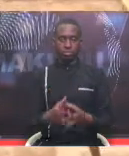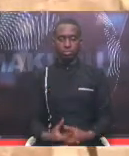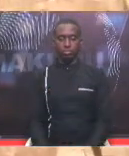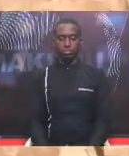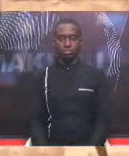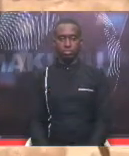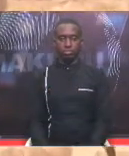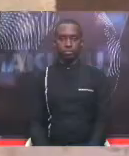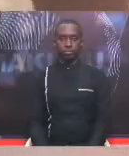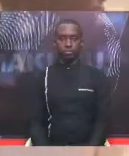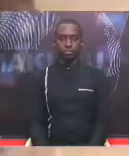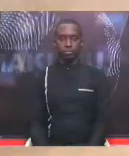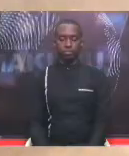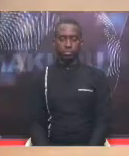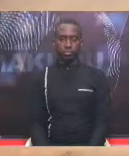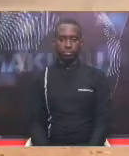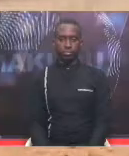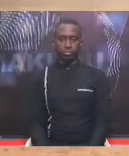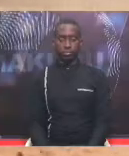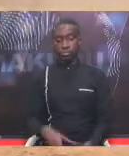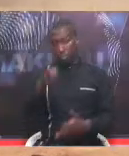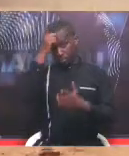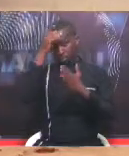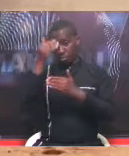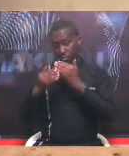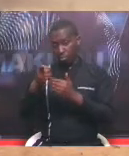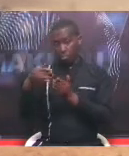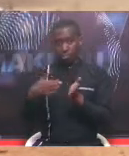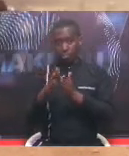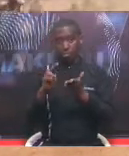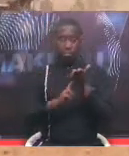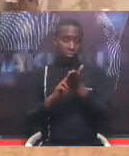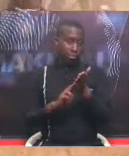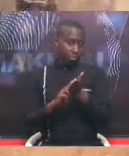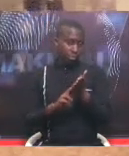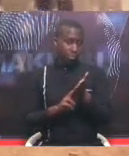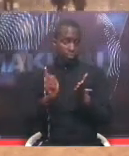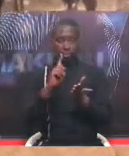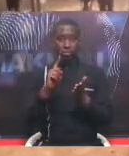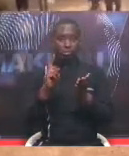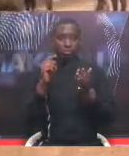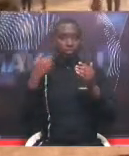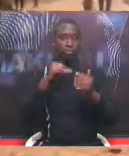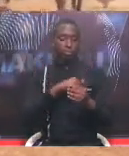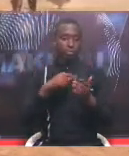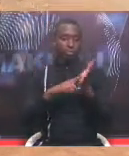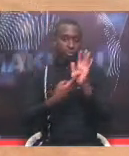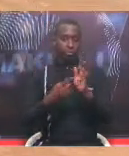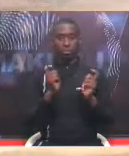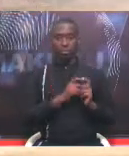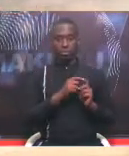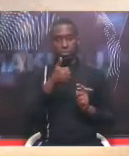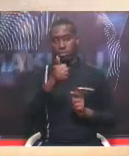Abaturiye uyu muhanda ndetse n'abawukoresha ntibahwema kugaragaza akababaro kabo ko